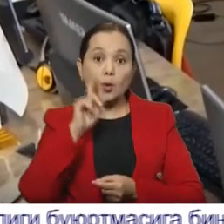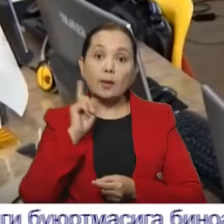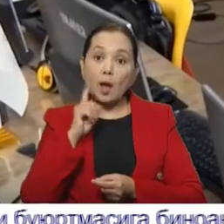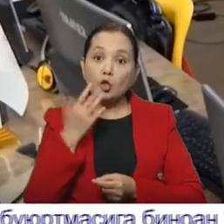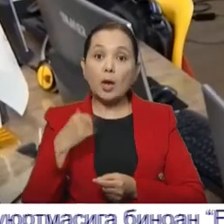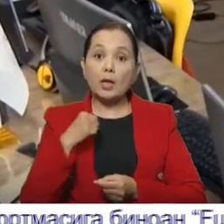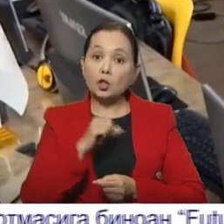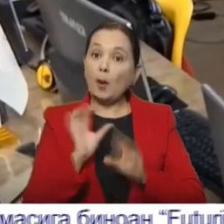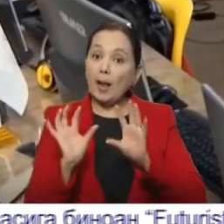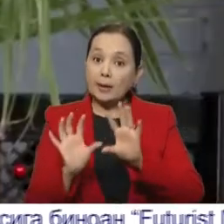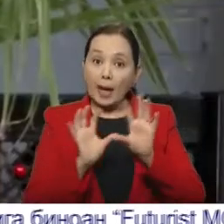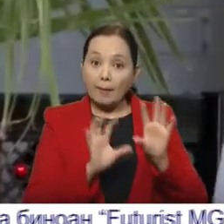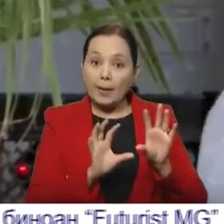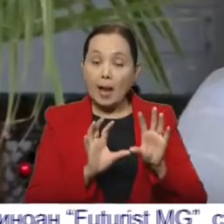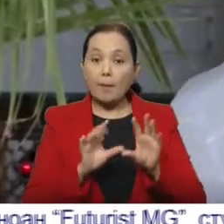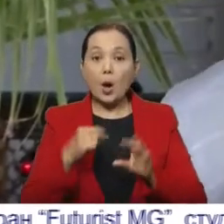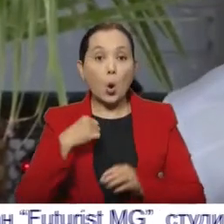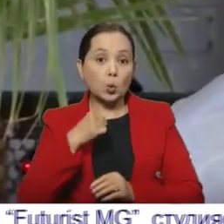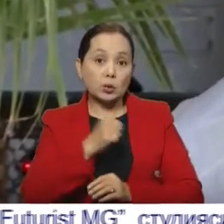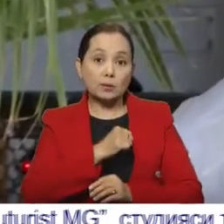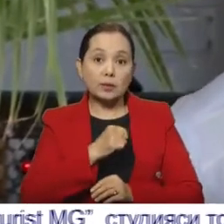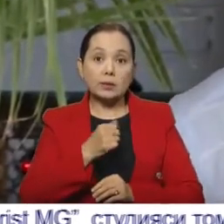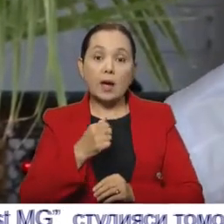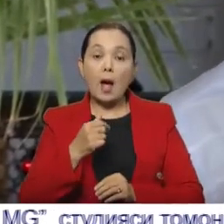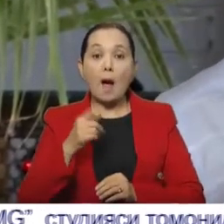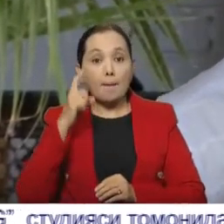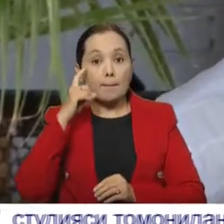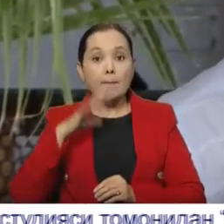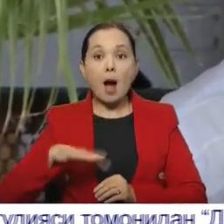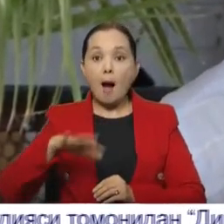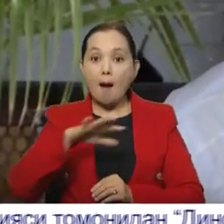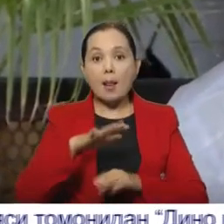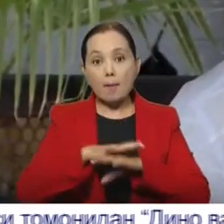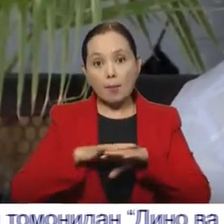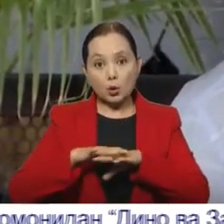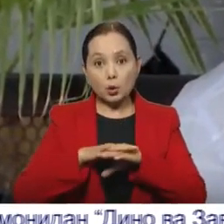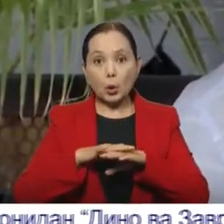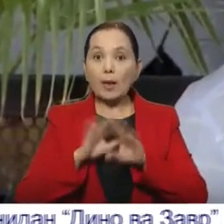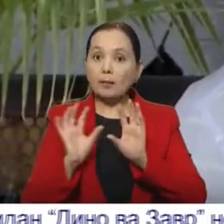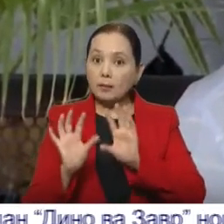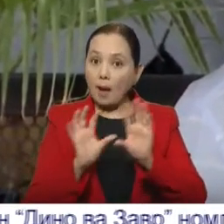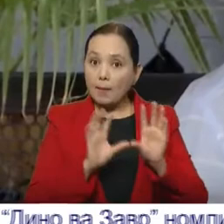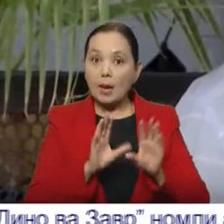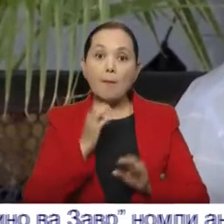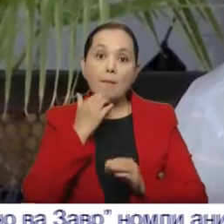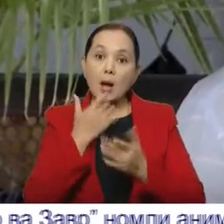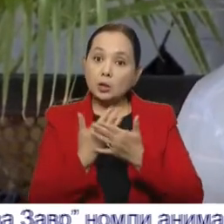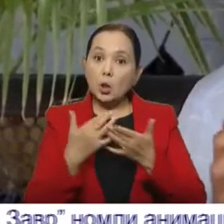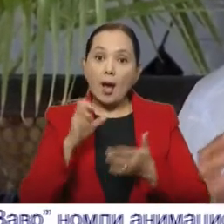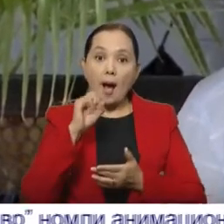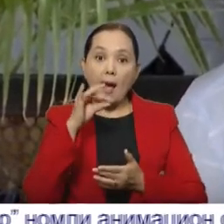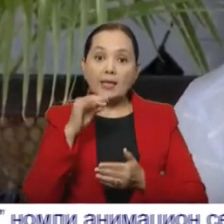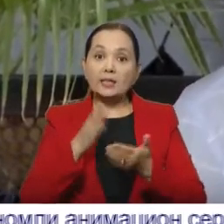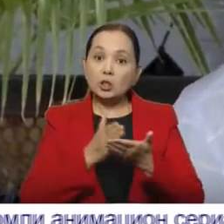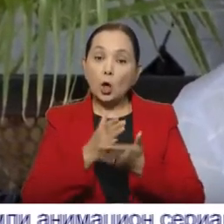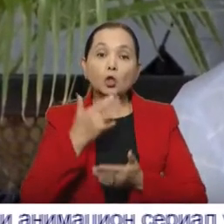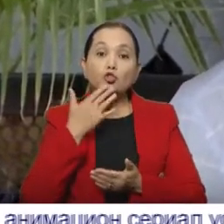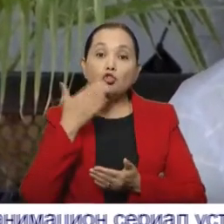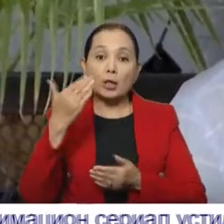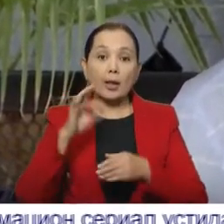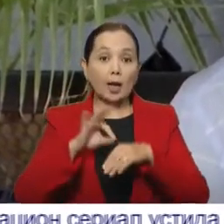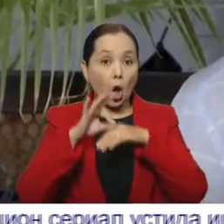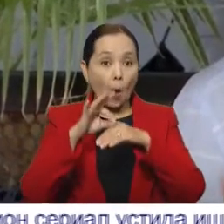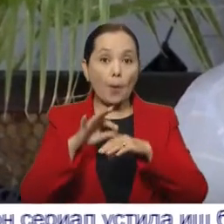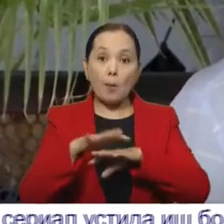o'zimiz ish bilan ta'minlab, o'zimiz mahalliy bozorni ta'minlab, mahsulot bilan IT sohasidagi va chet el bozoriga ham